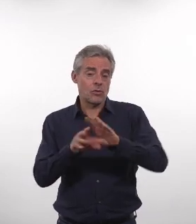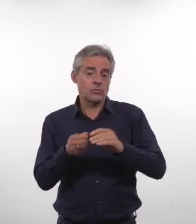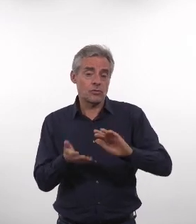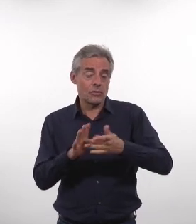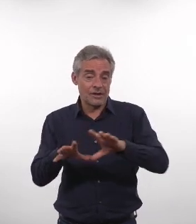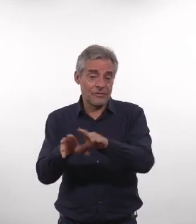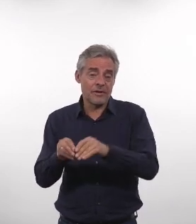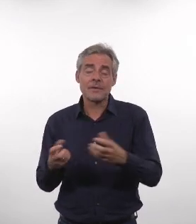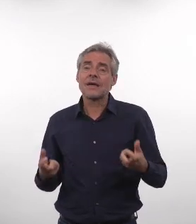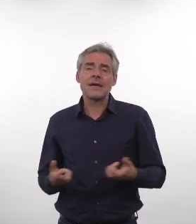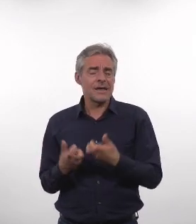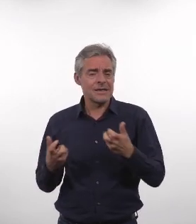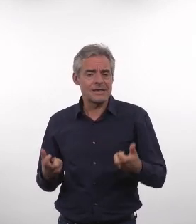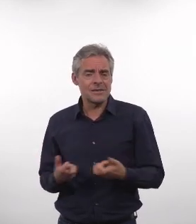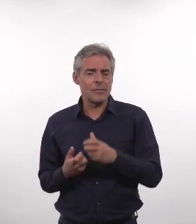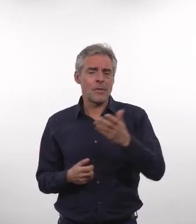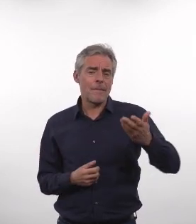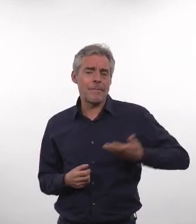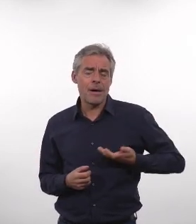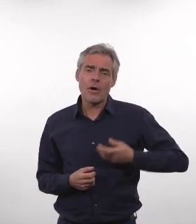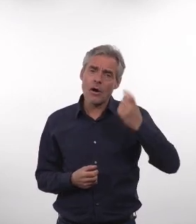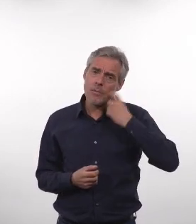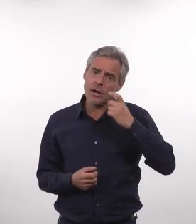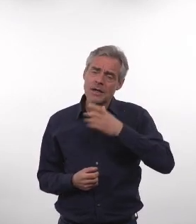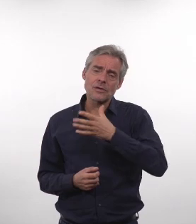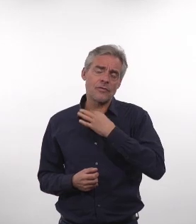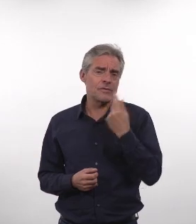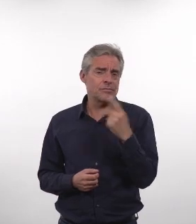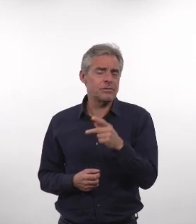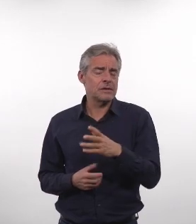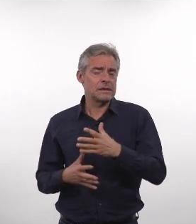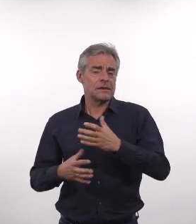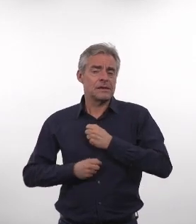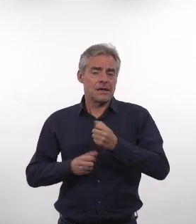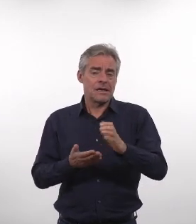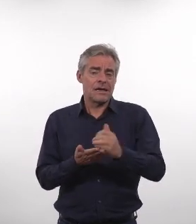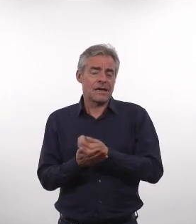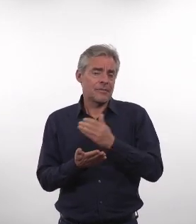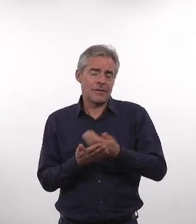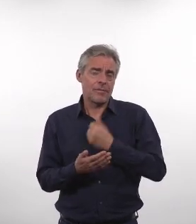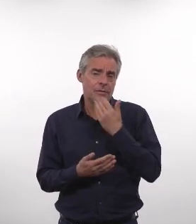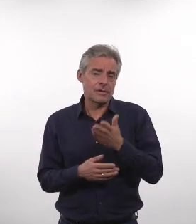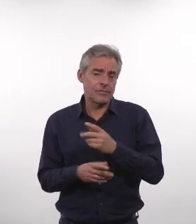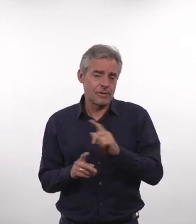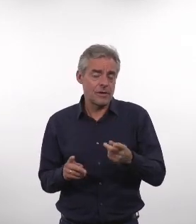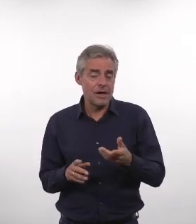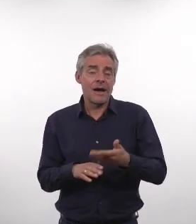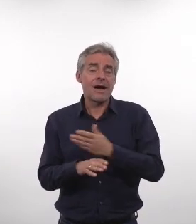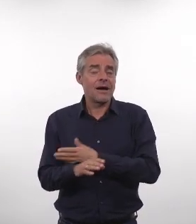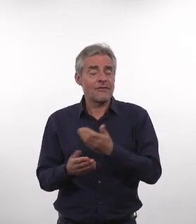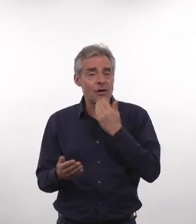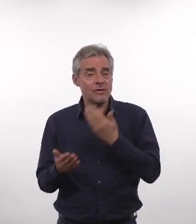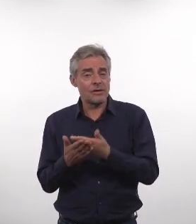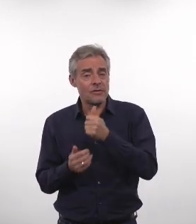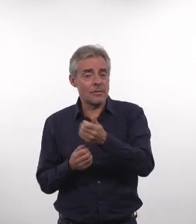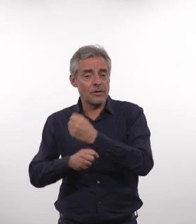familles? J'ai l'exemple d'une maman qui avait remarqué que son fils ne supportait pas la crème Emla et en amont du rendez-vous, elle avait